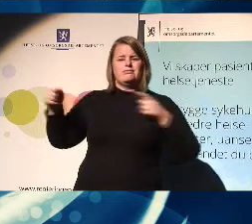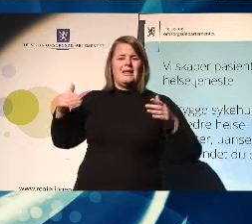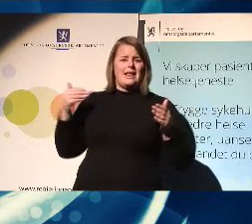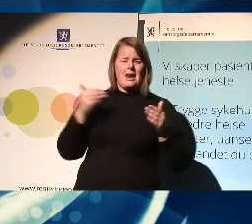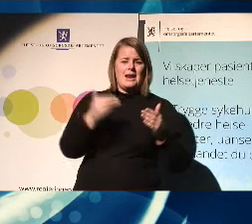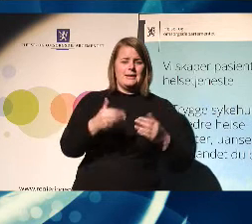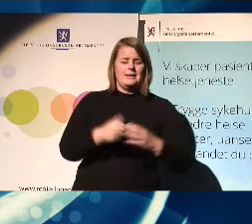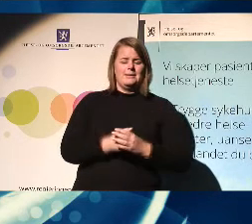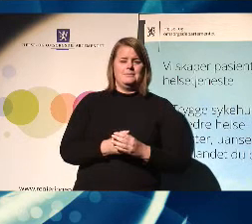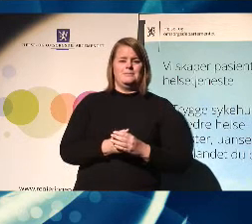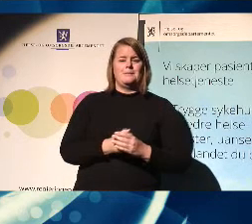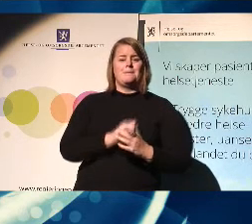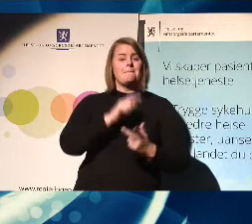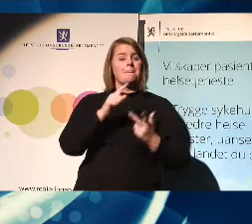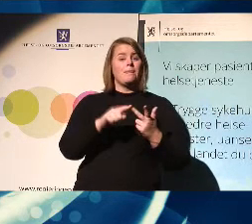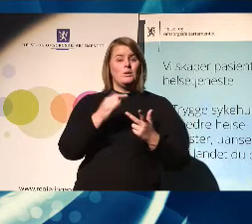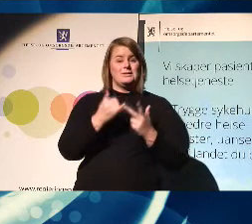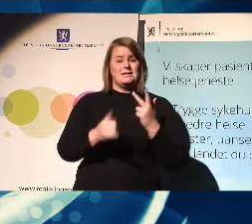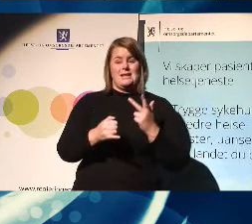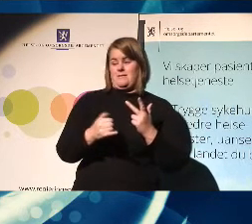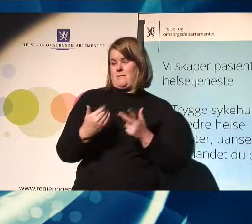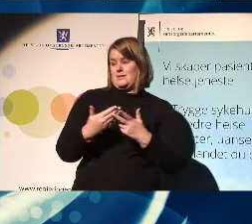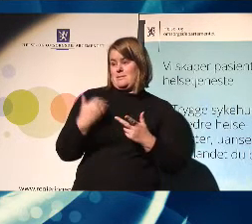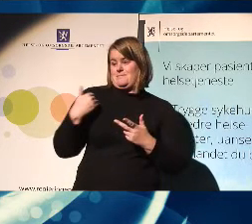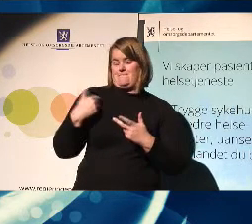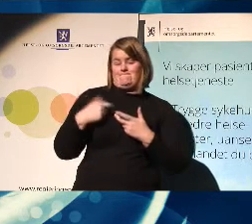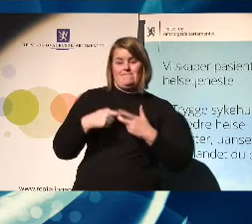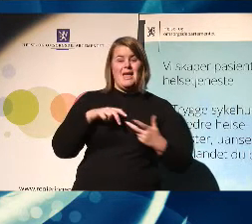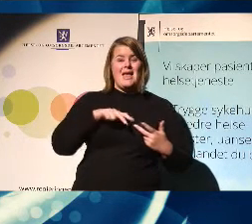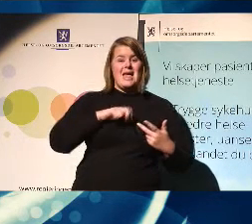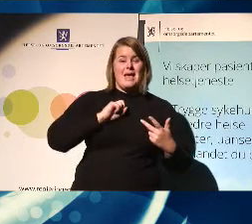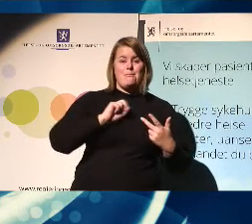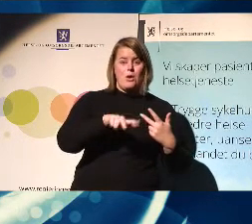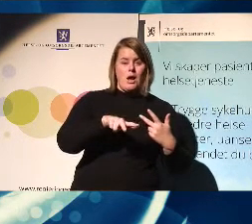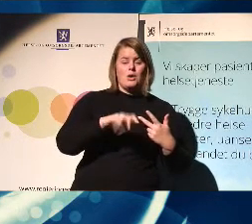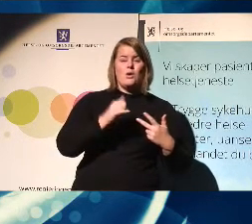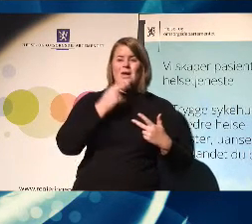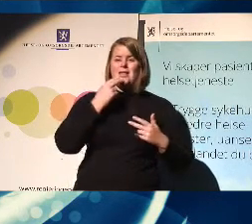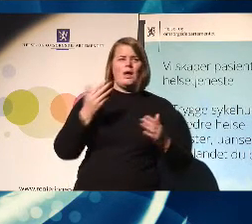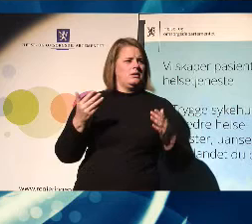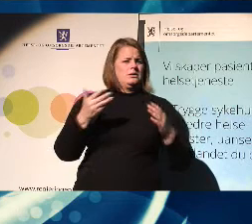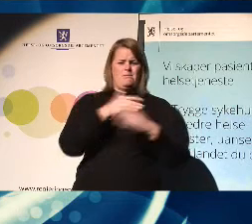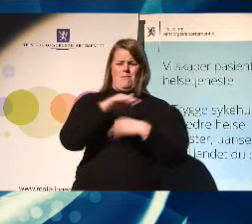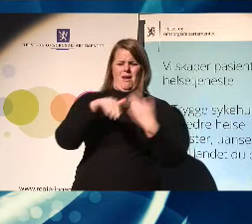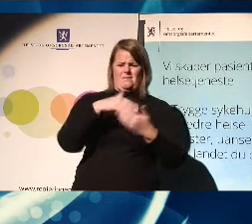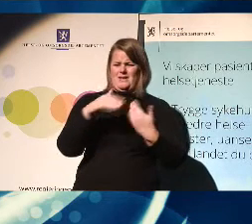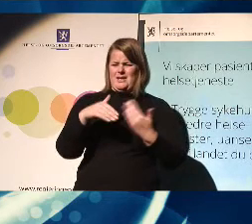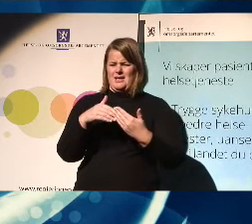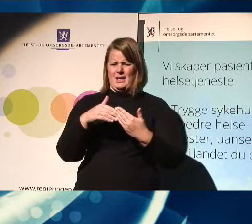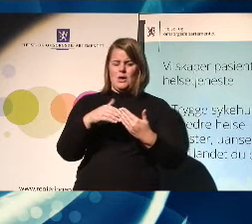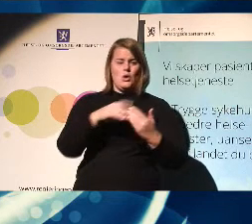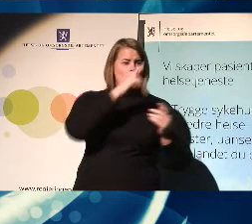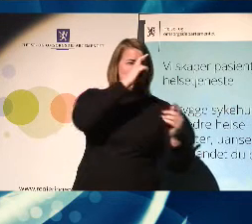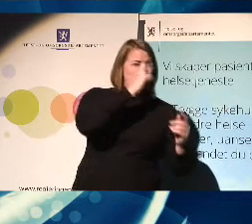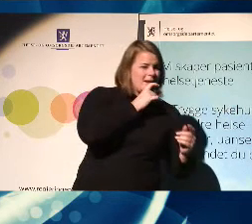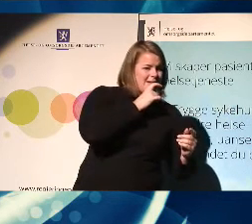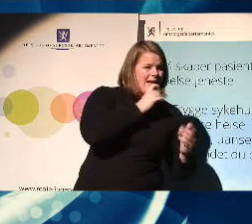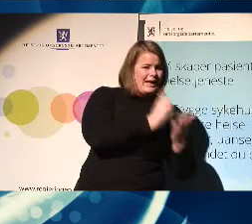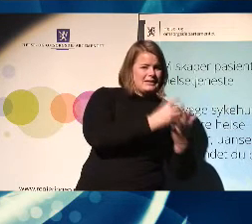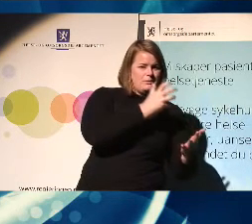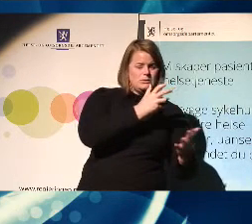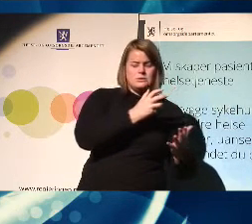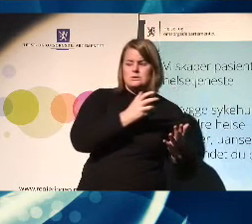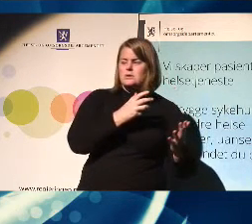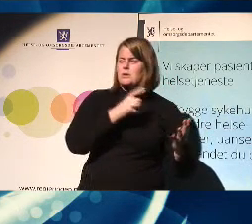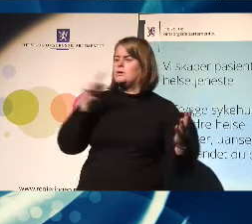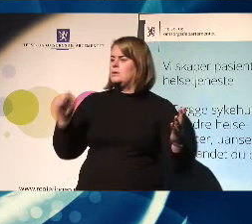det siste, vi så det i forbindelse med Ebola. Man får en sånn slags crossover mellom det som humanitære responser og